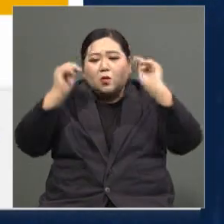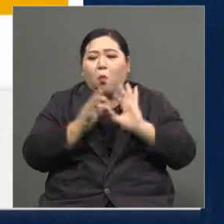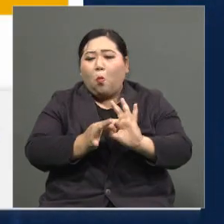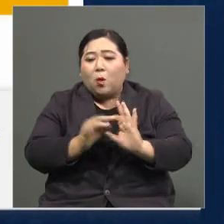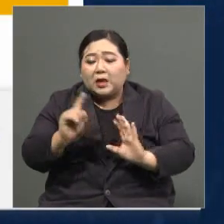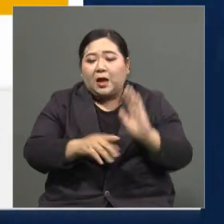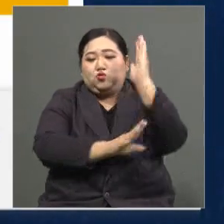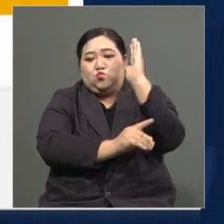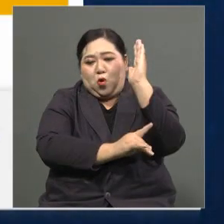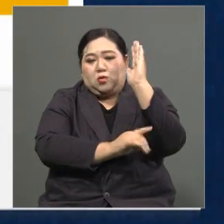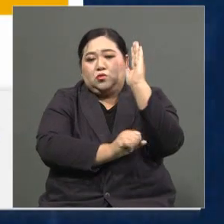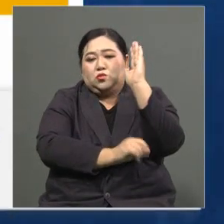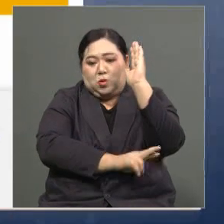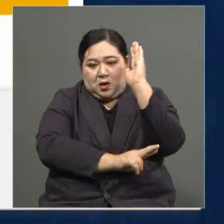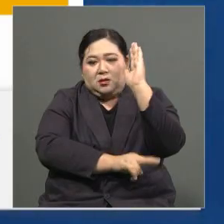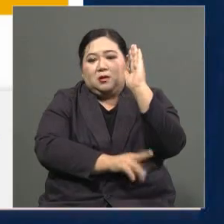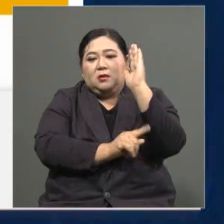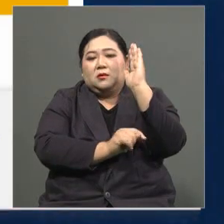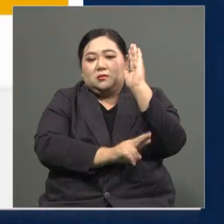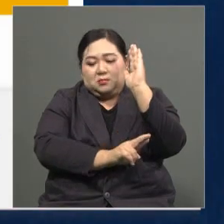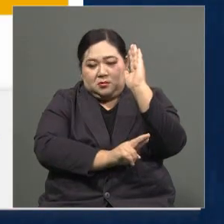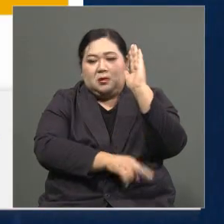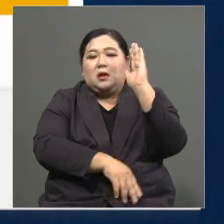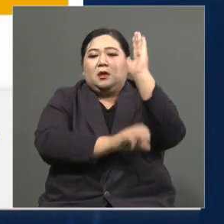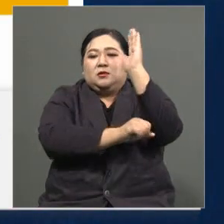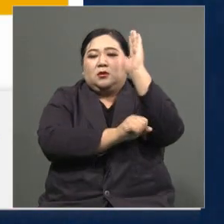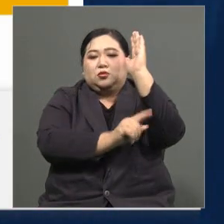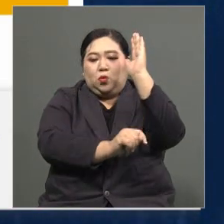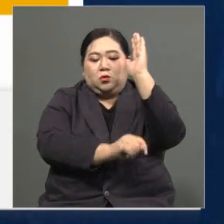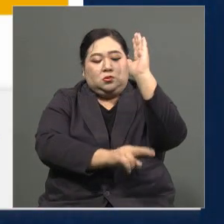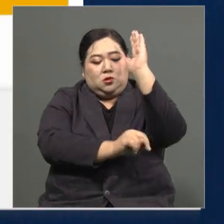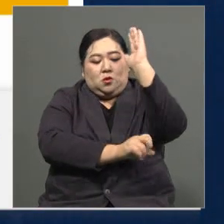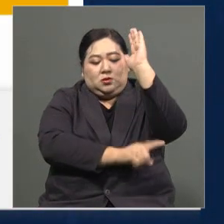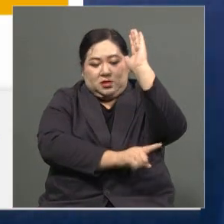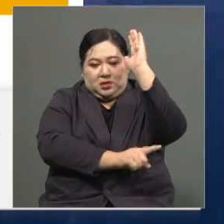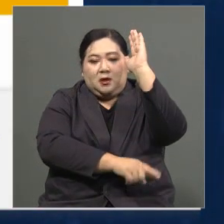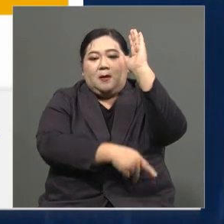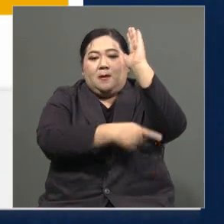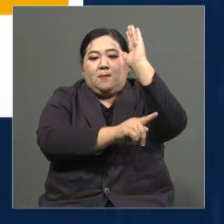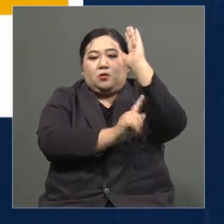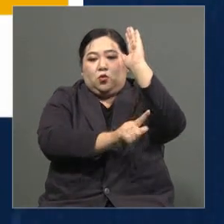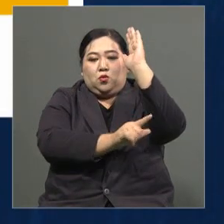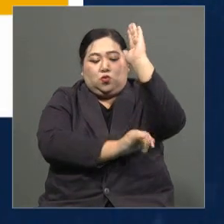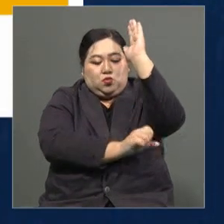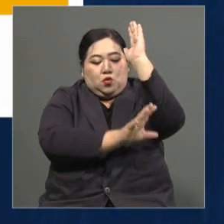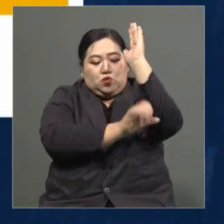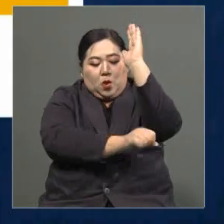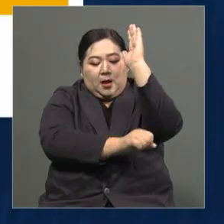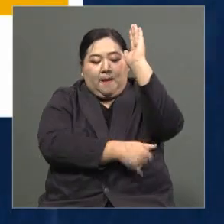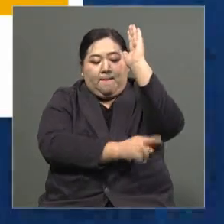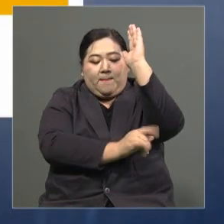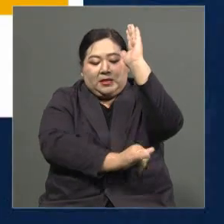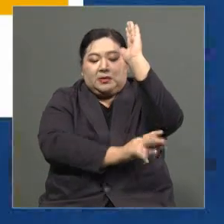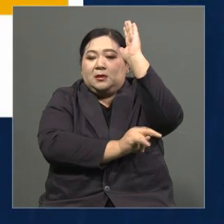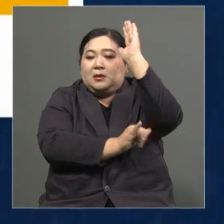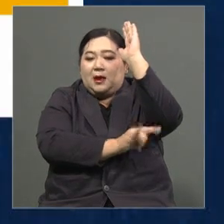ชุมพรสุราษฎร์ธานีตรังสตูลนครศรีธรรมราชพัทลุงสงขลาปัตตานียะลาแล้ว